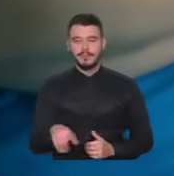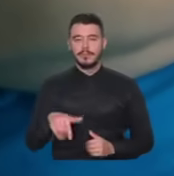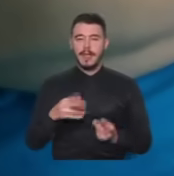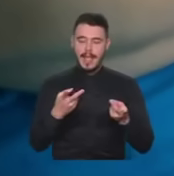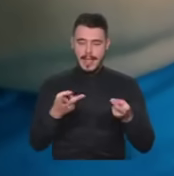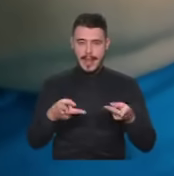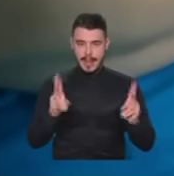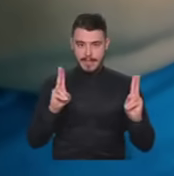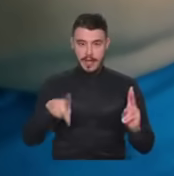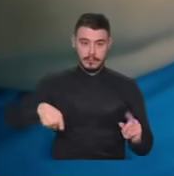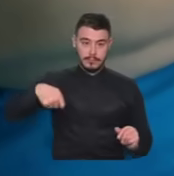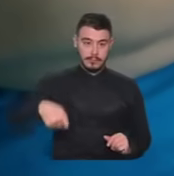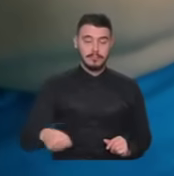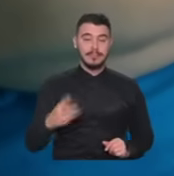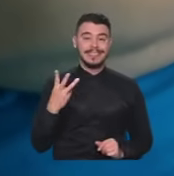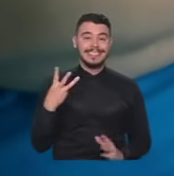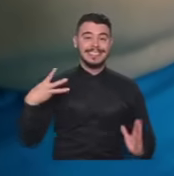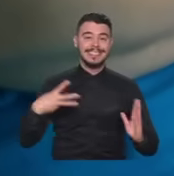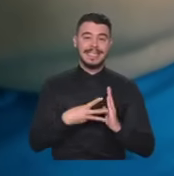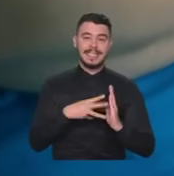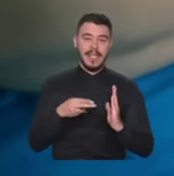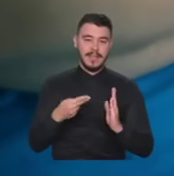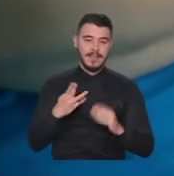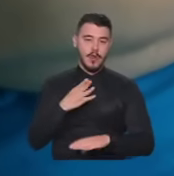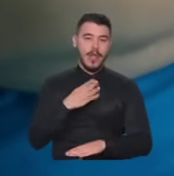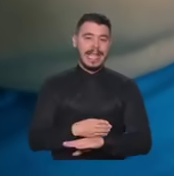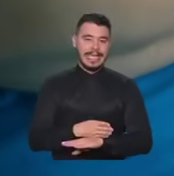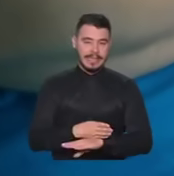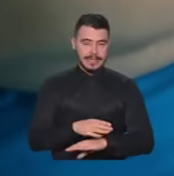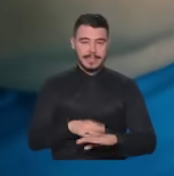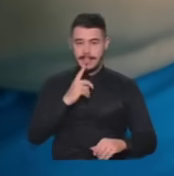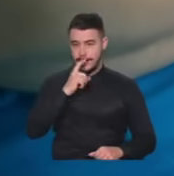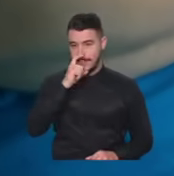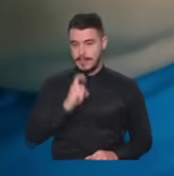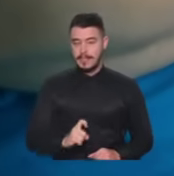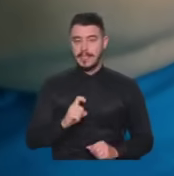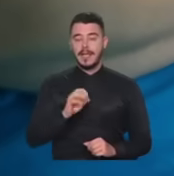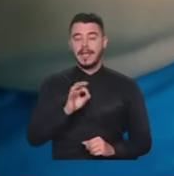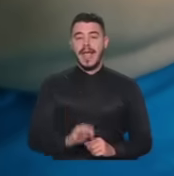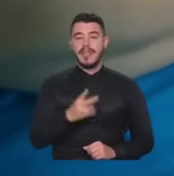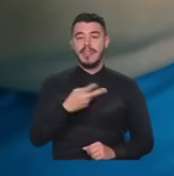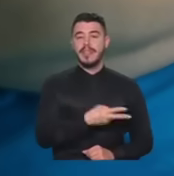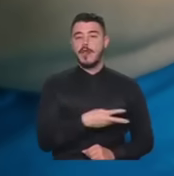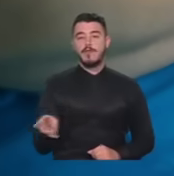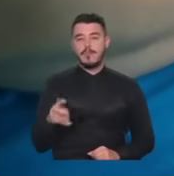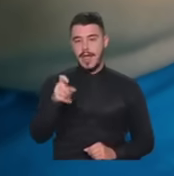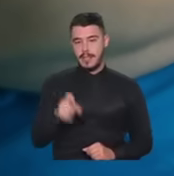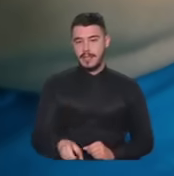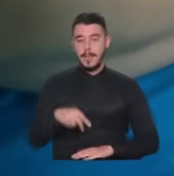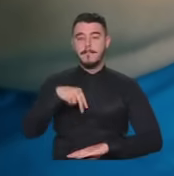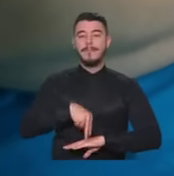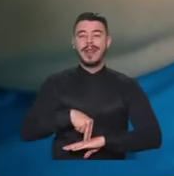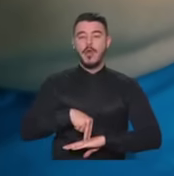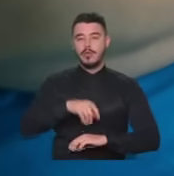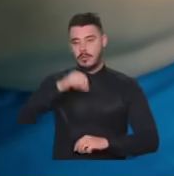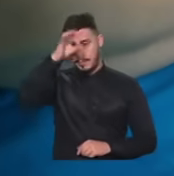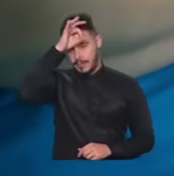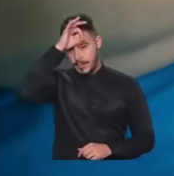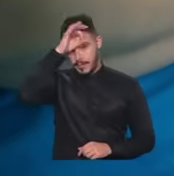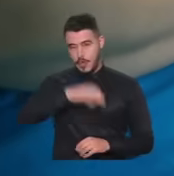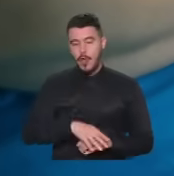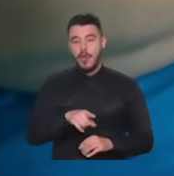ελεύθερος με εγγύηση 3.000 ευρώ. Είναι υποχρεωμένος να εμφανίζεται σε αστυνομικό τμήμα κάθε 15 ημέρες, ενώ του απαγορεύτηκε η έξοδος από